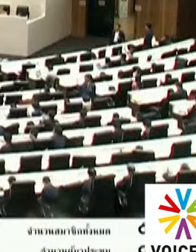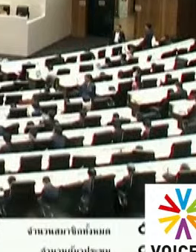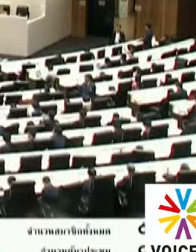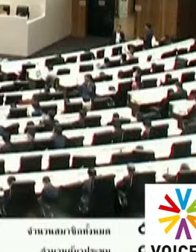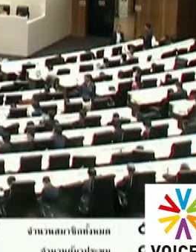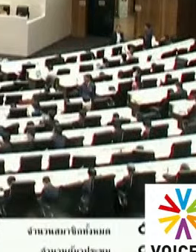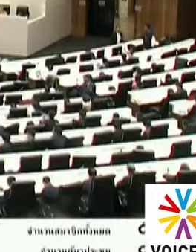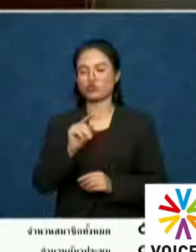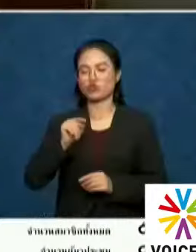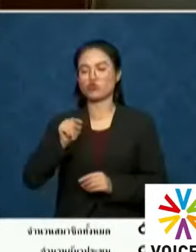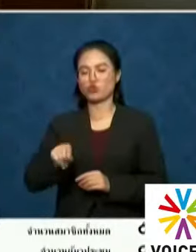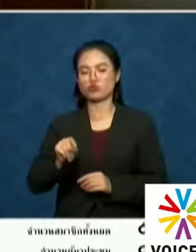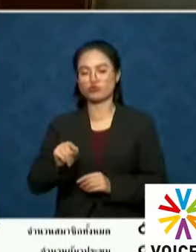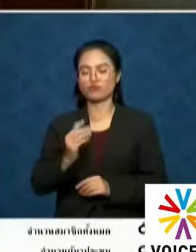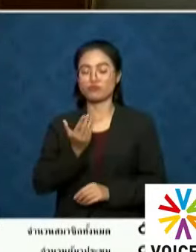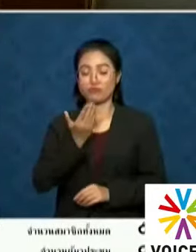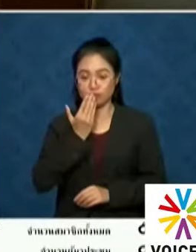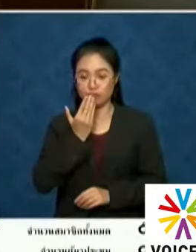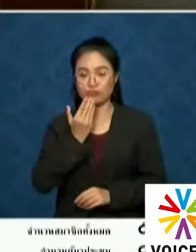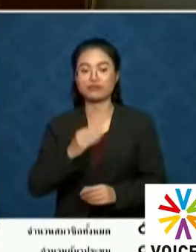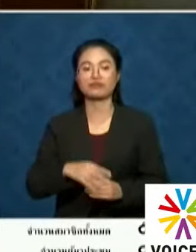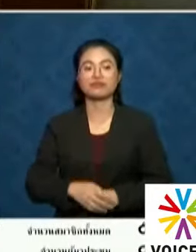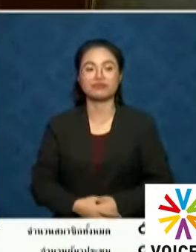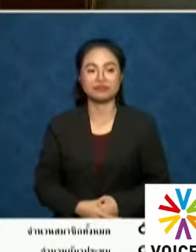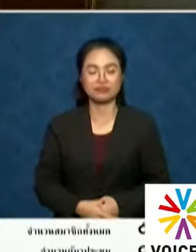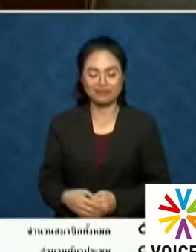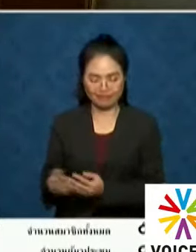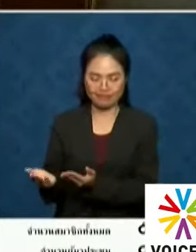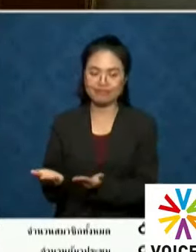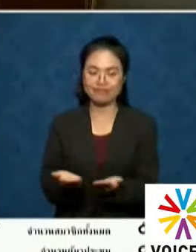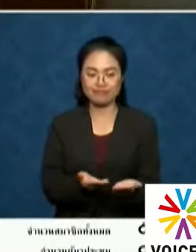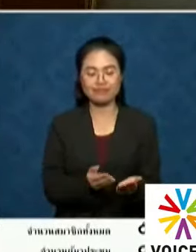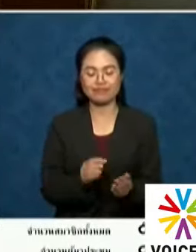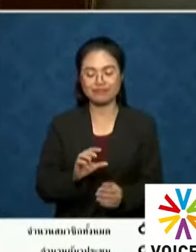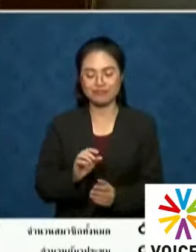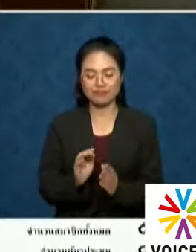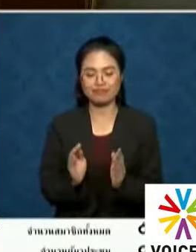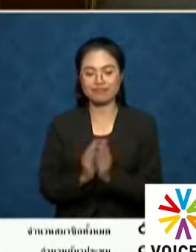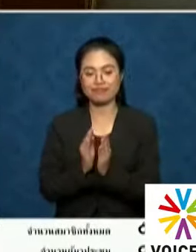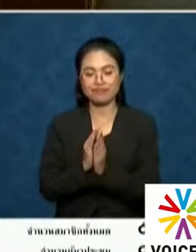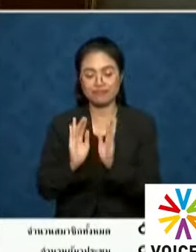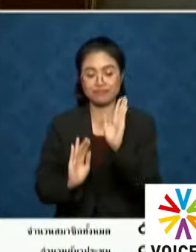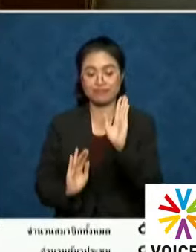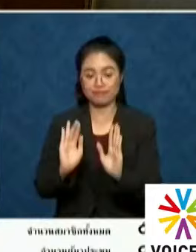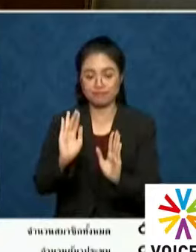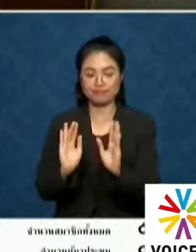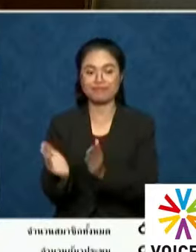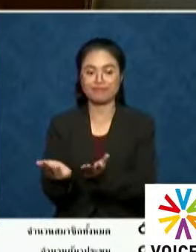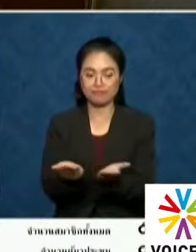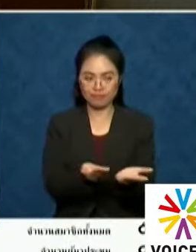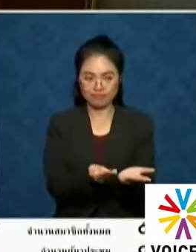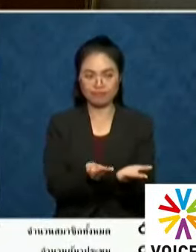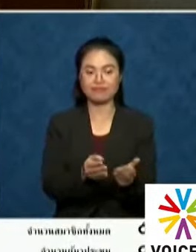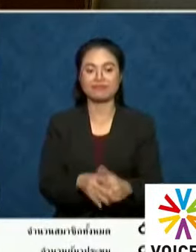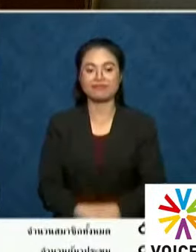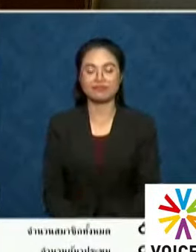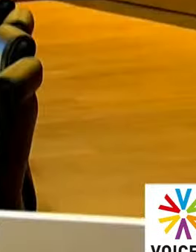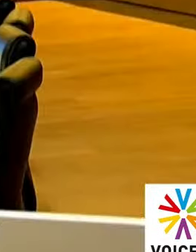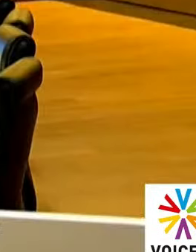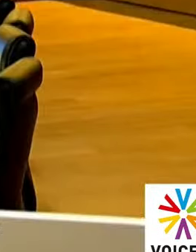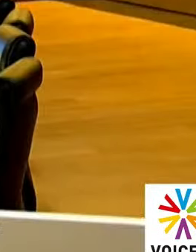ดูเราจะเห็นได้ว่าจริงๆแล้วสมัยก่อนเนี่ยกฎหมายสมรสเท่าเทียมเข้ามาเนี่ยรัฐบาลประยุทธ์เองก็เอากฎหม